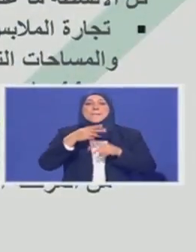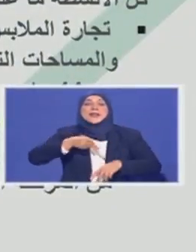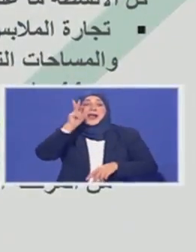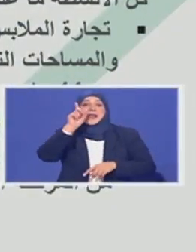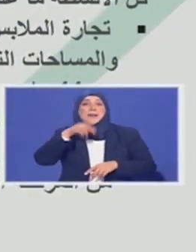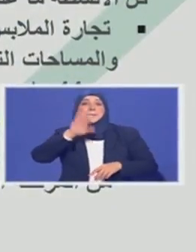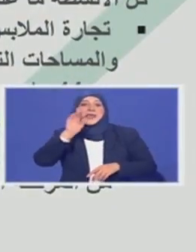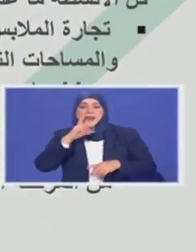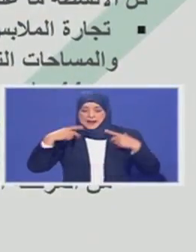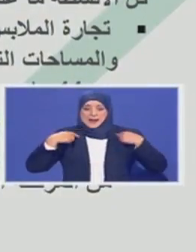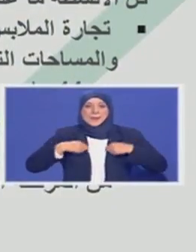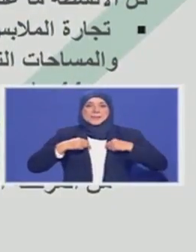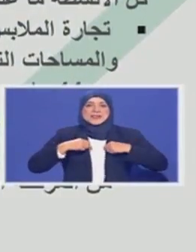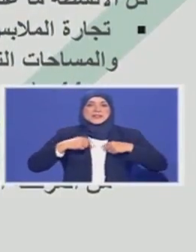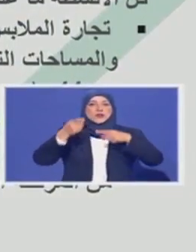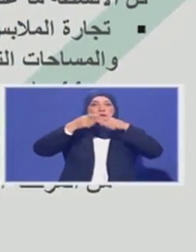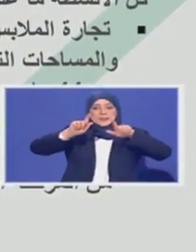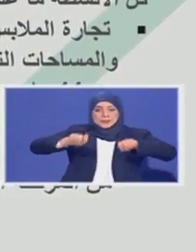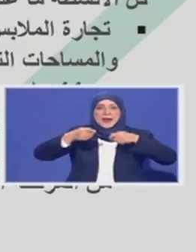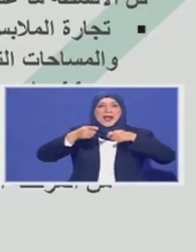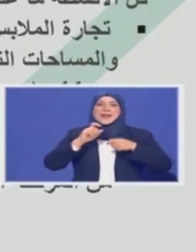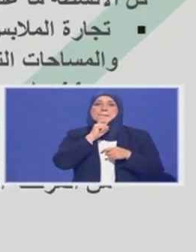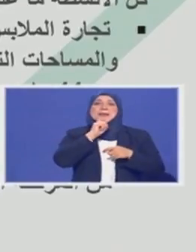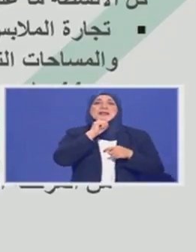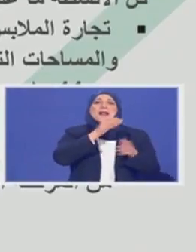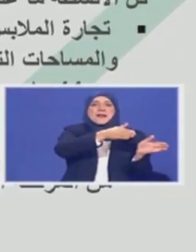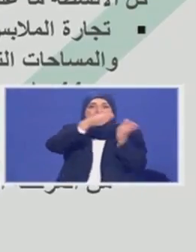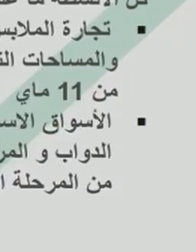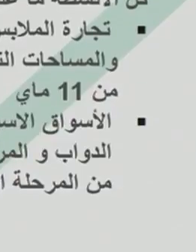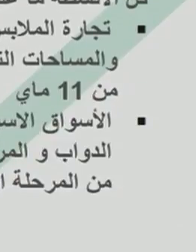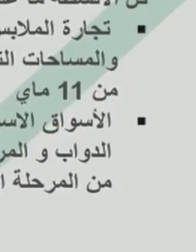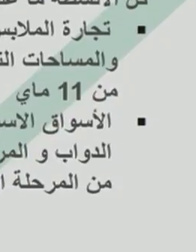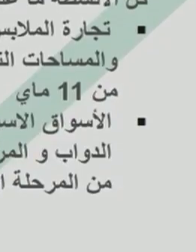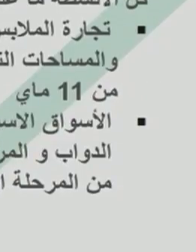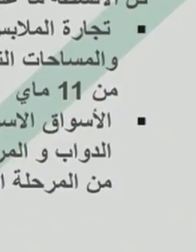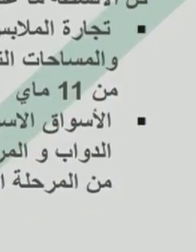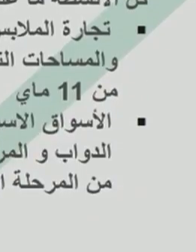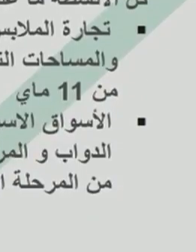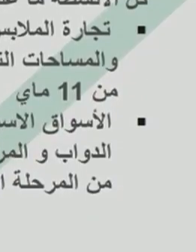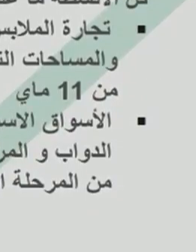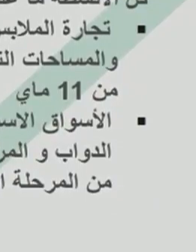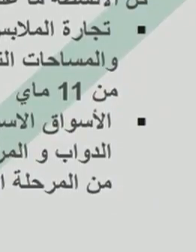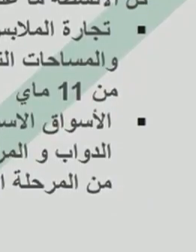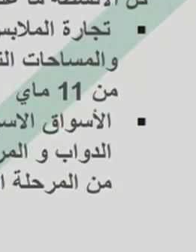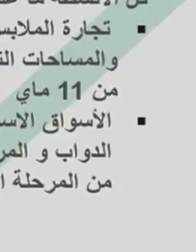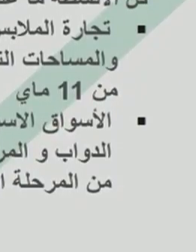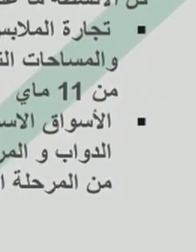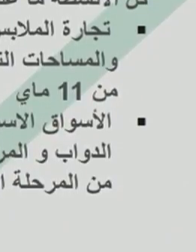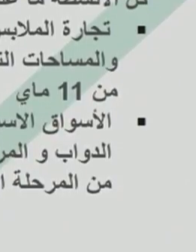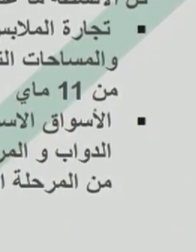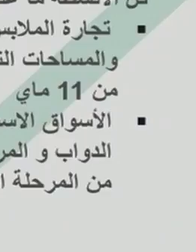والأحذية. علاش معناها استثناء؟ لأنه هذه التجارة تمثل خطر